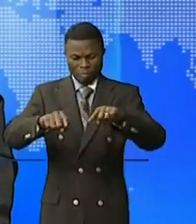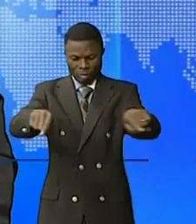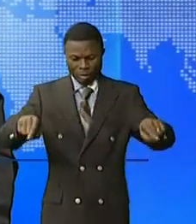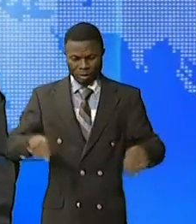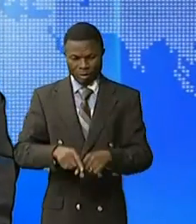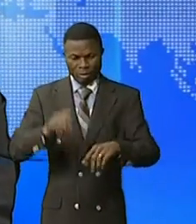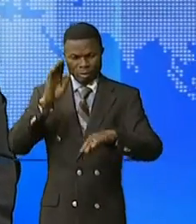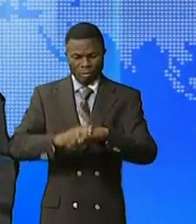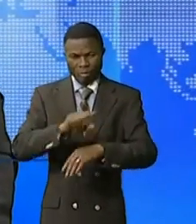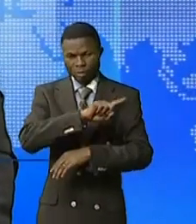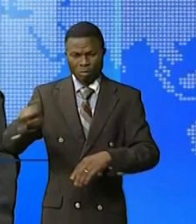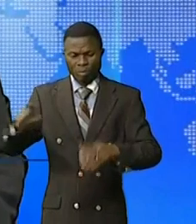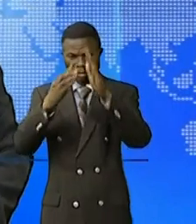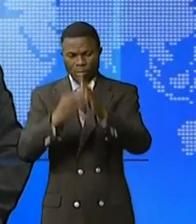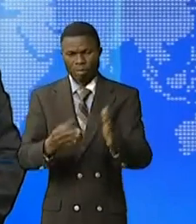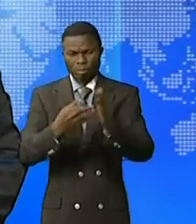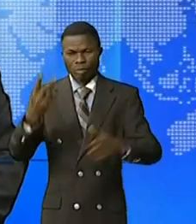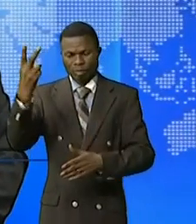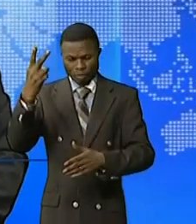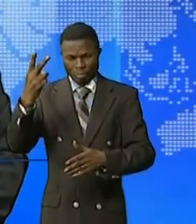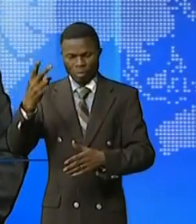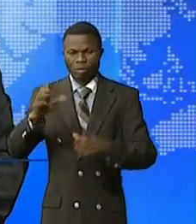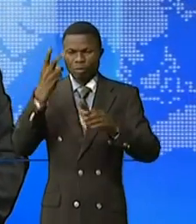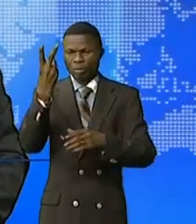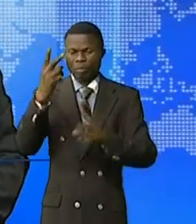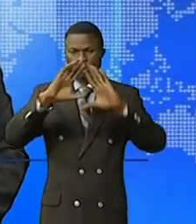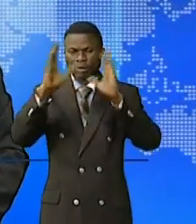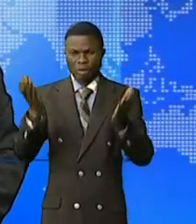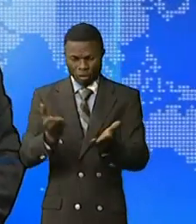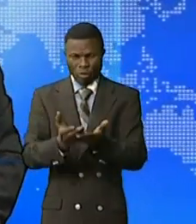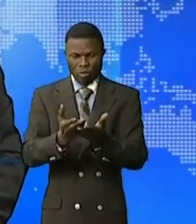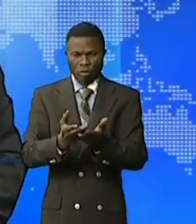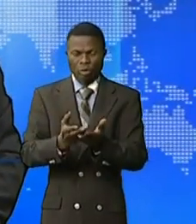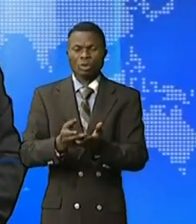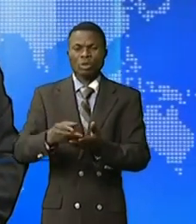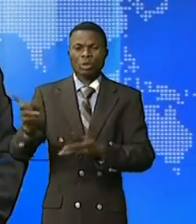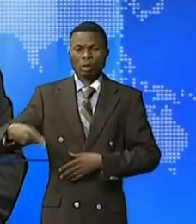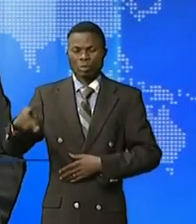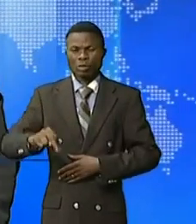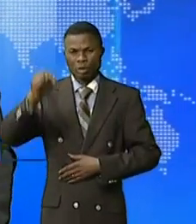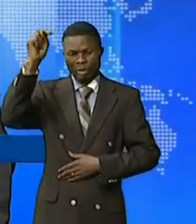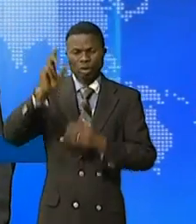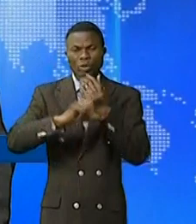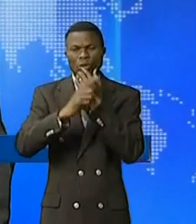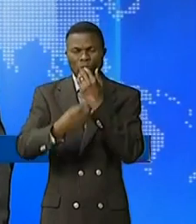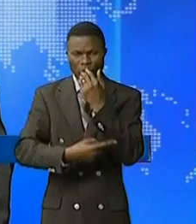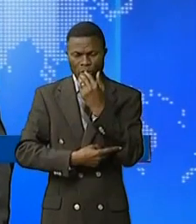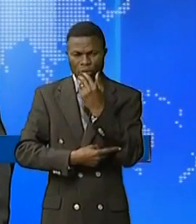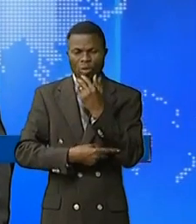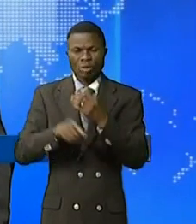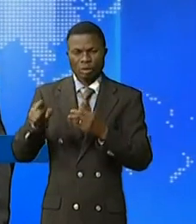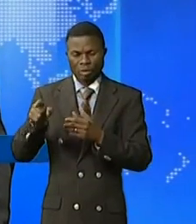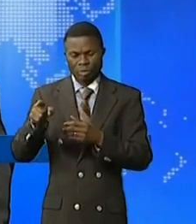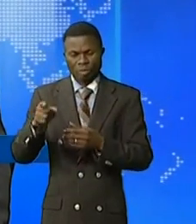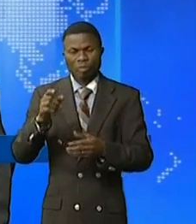opposait depuis 1982 a été signé entre les communautés Ngwanda et Lingotegbe dans la province du Sud Kivu.